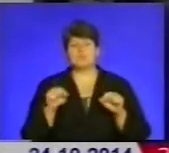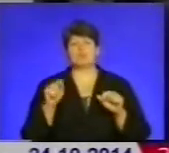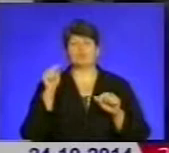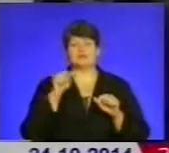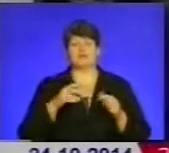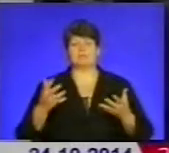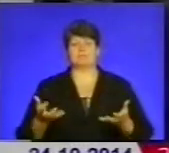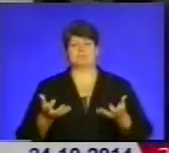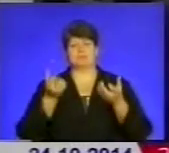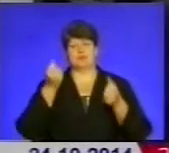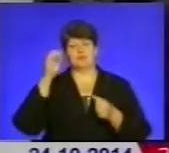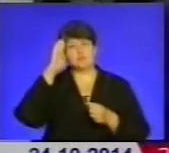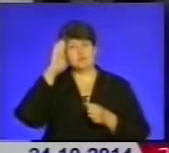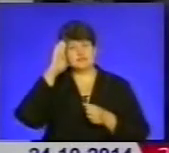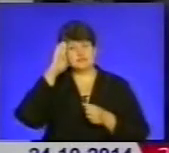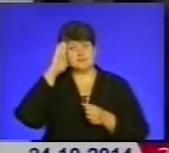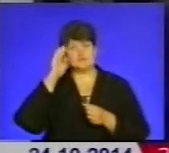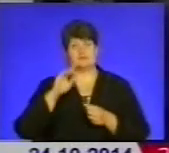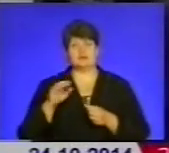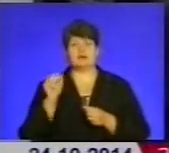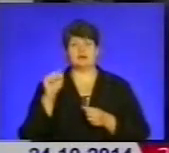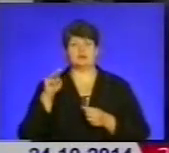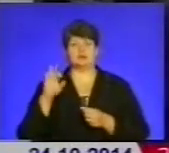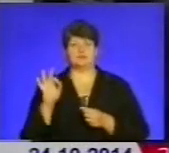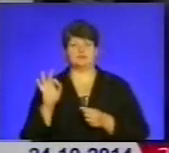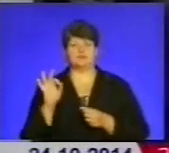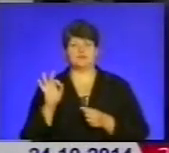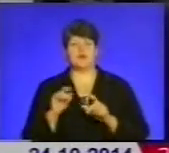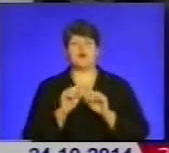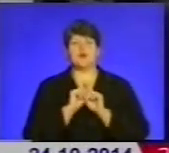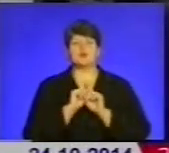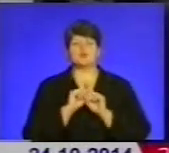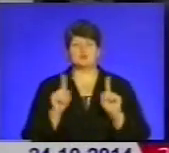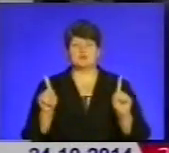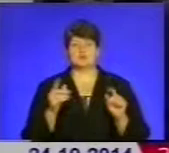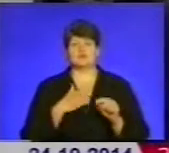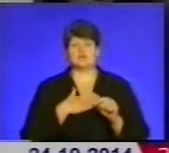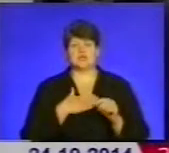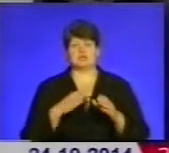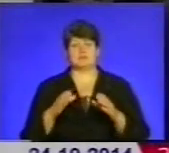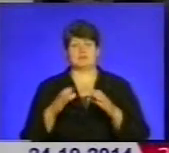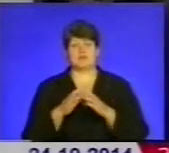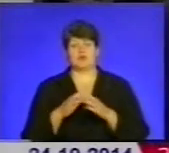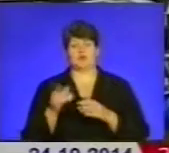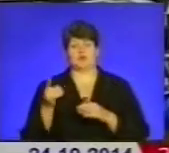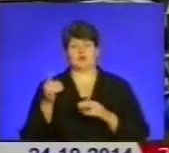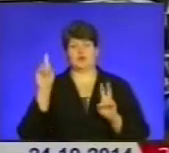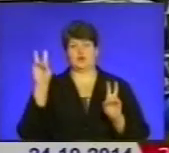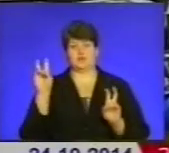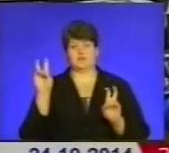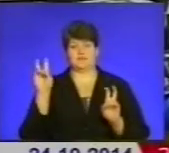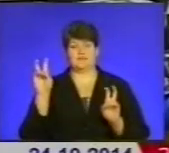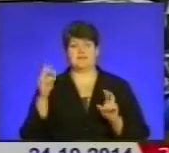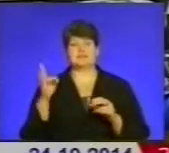підтримуємо бійців в АТО. А особливо наш батальйон тернопільський. На